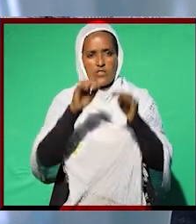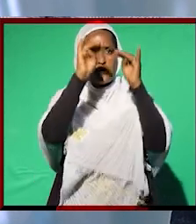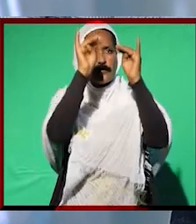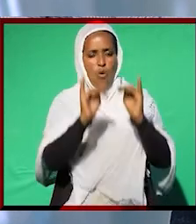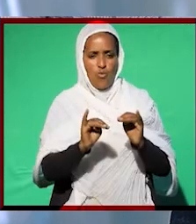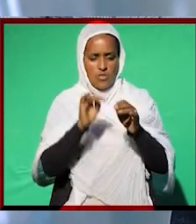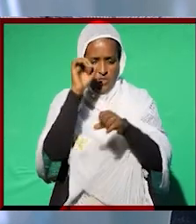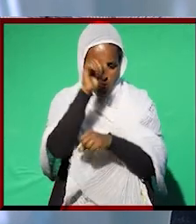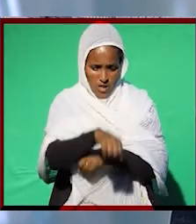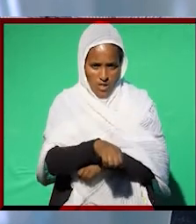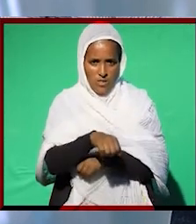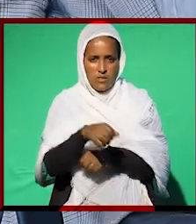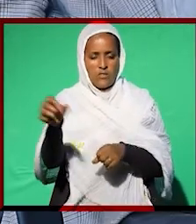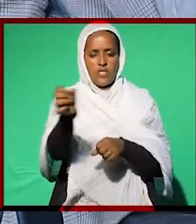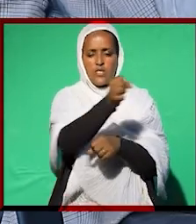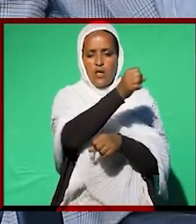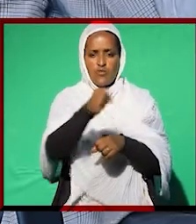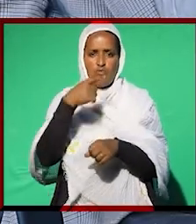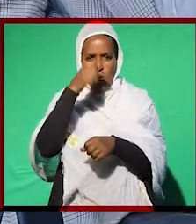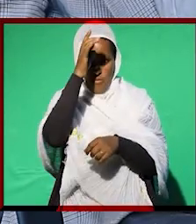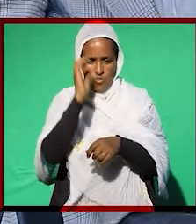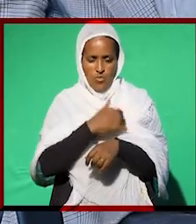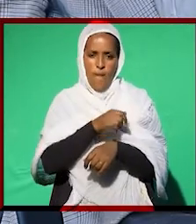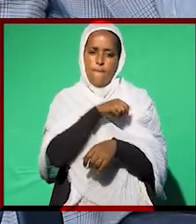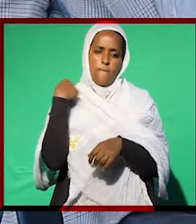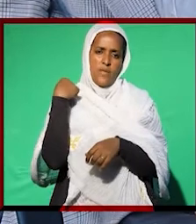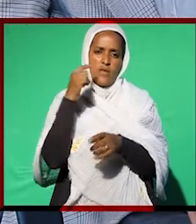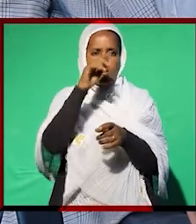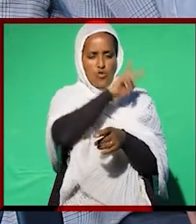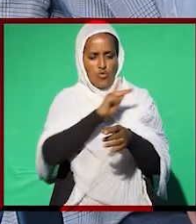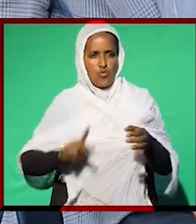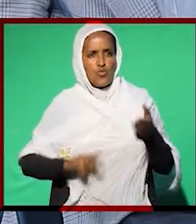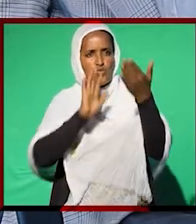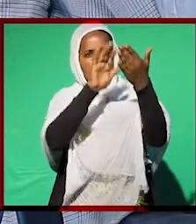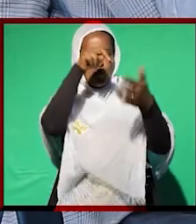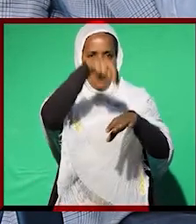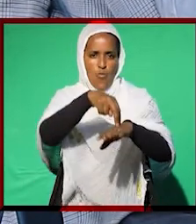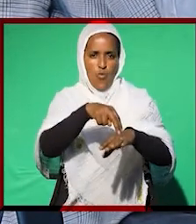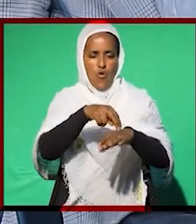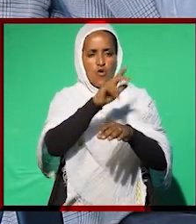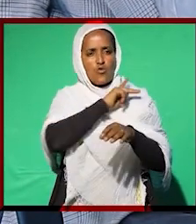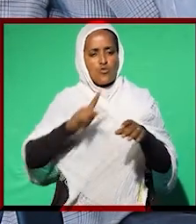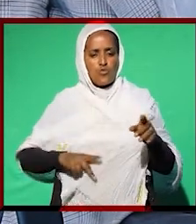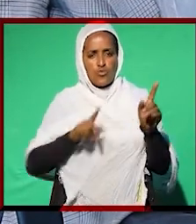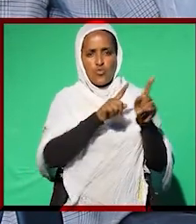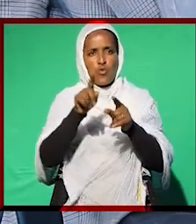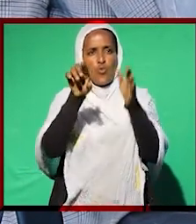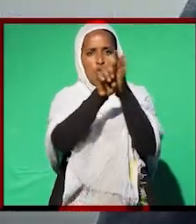ናና እዚህ ለዚህ ጣዖት ስገድ ወይንም እጠን ሲባሉ አባቶች አላጥንም የሚሉት እኮ ንጉሱ ፊት ቆመው ነው። ንጉሱ